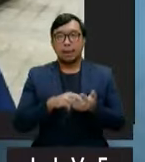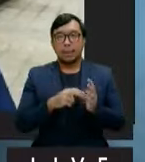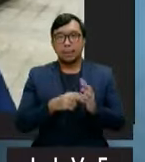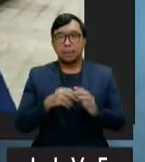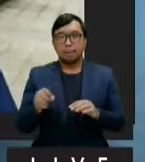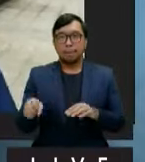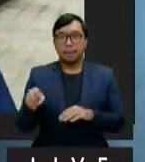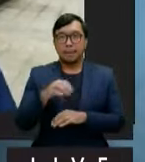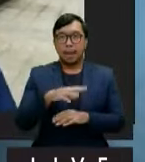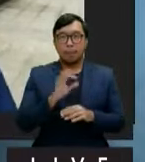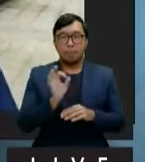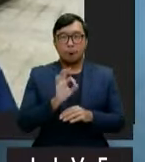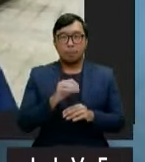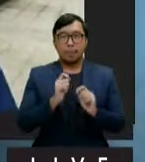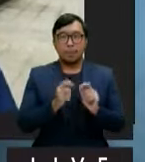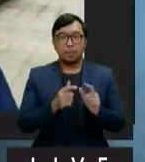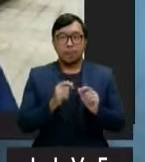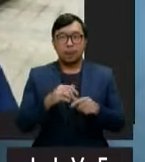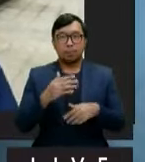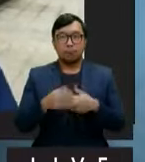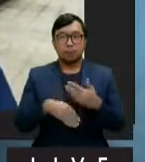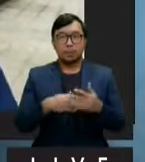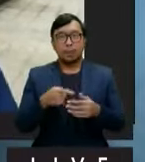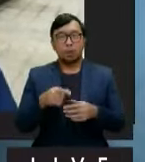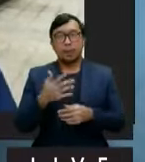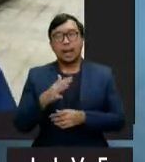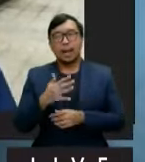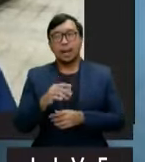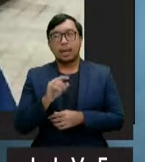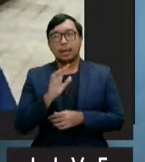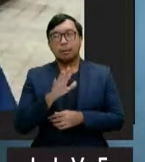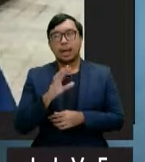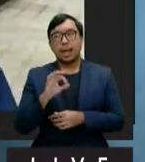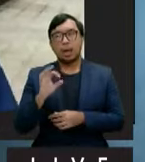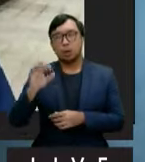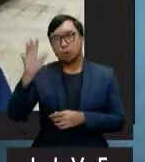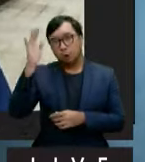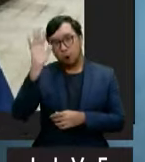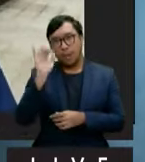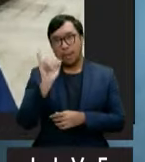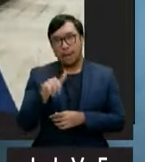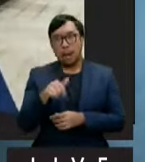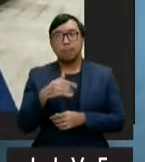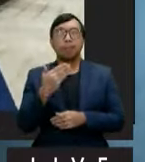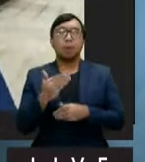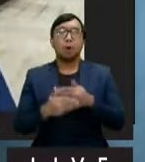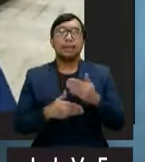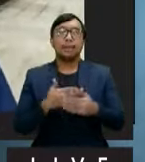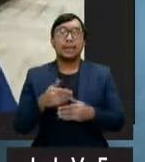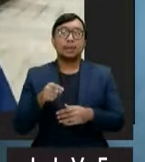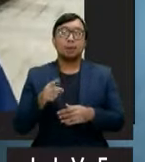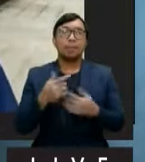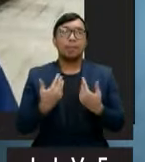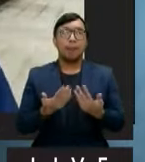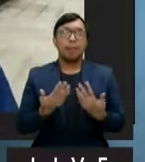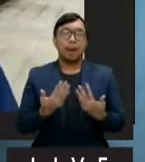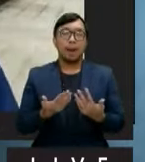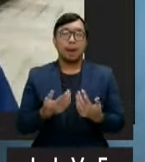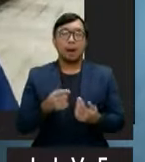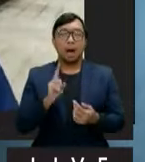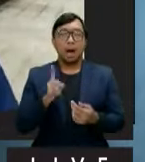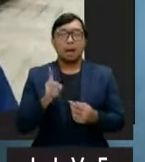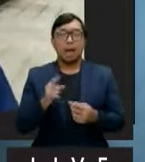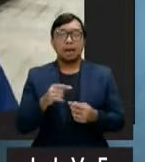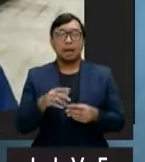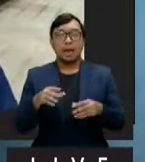mengatakan tadi sudah ada sekitar 500-an yang sudah mendaftar. Lantas ini prosesnya seperti apa Zul? Apakah Anda mendapatkan informasi setelah mendaftar, apa yang